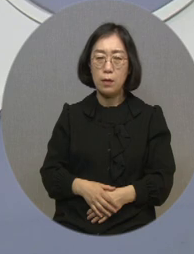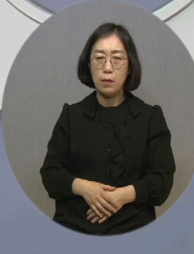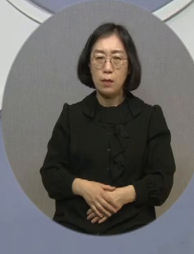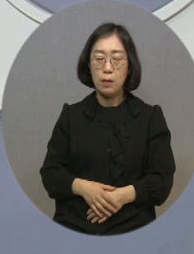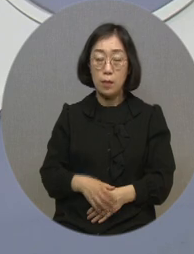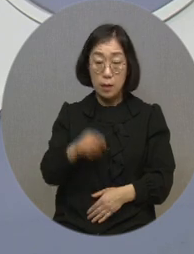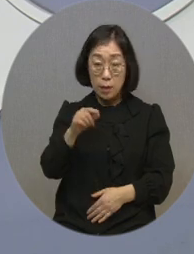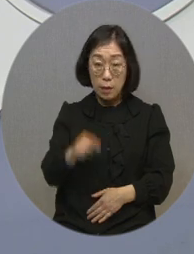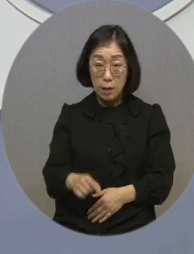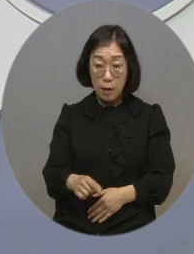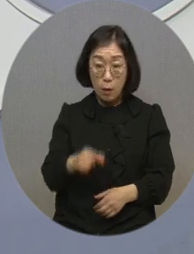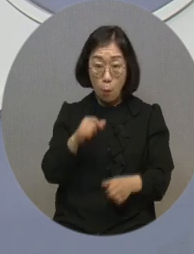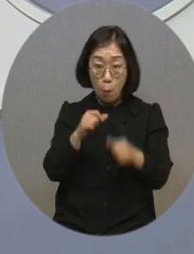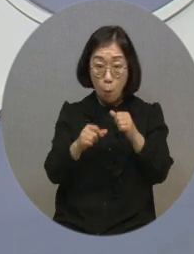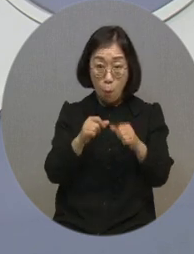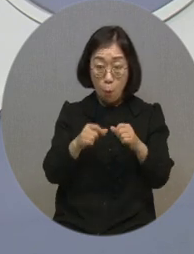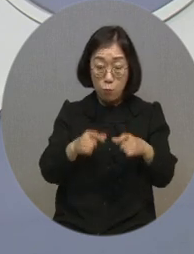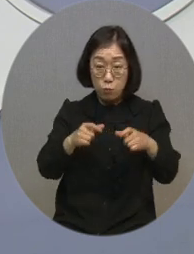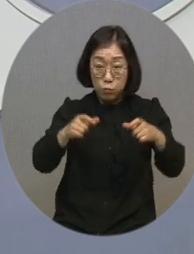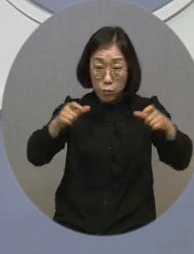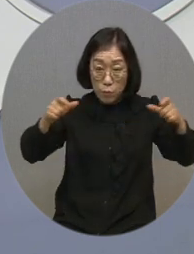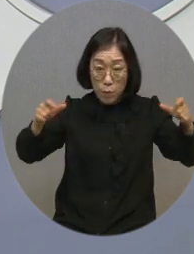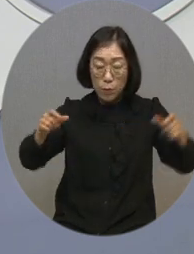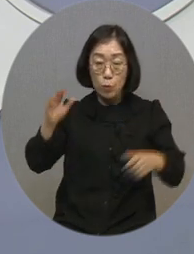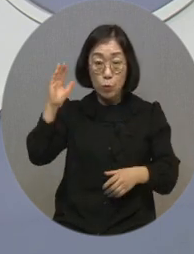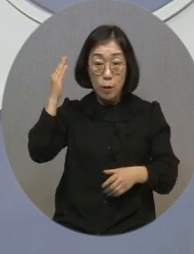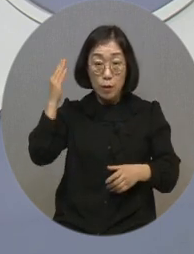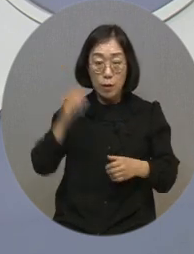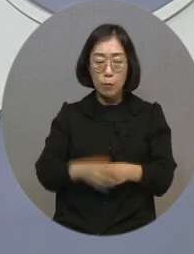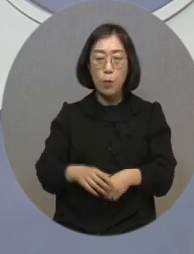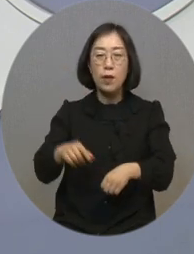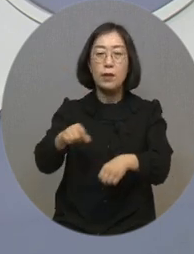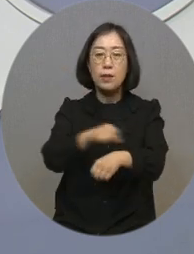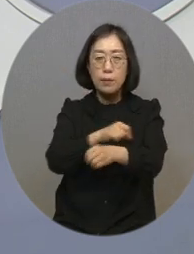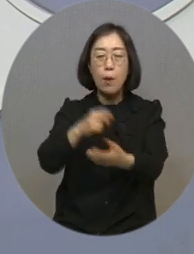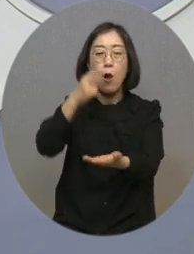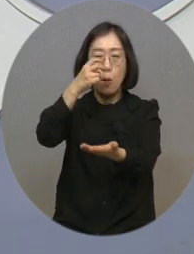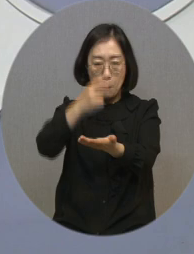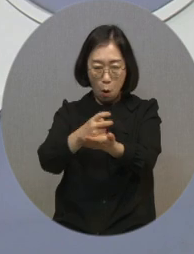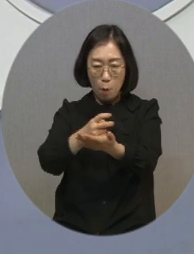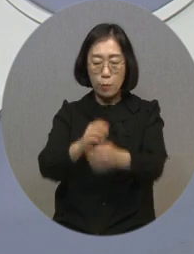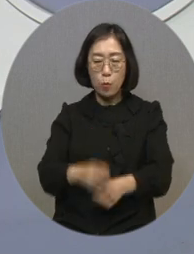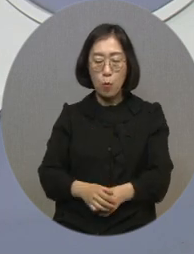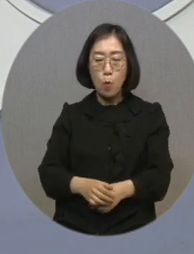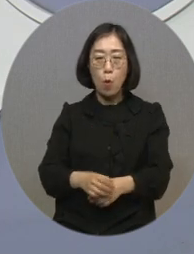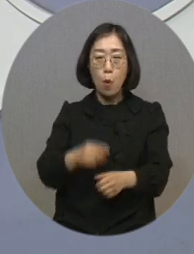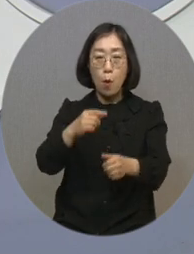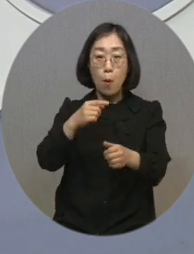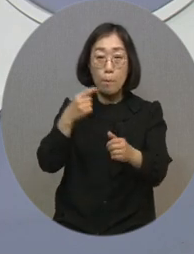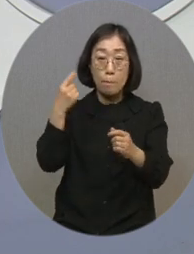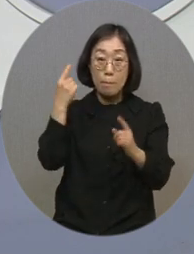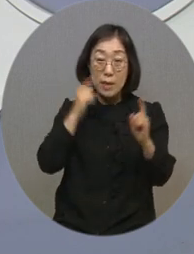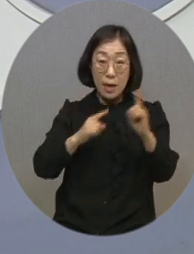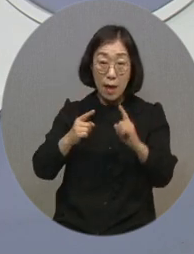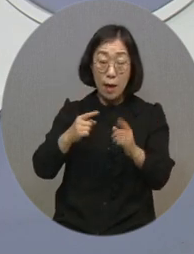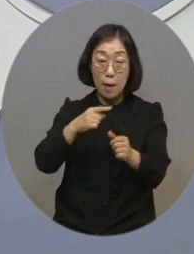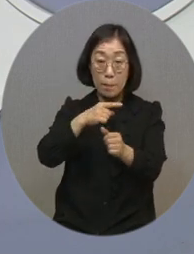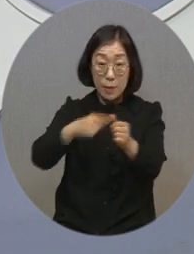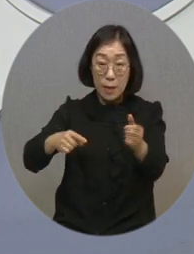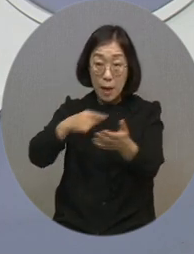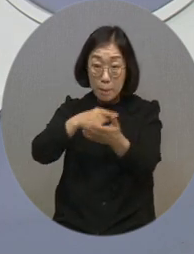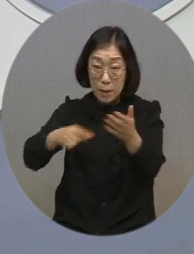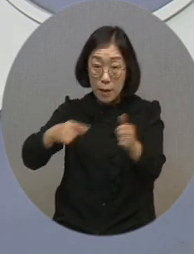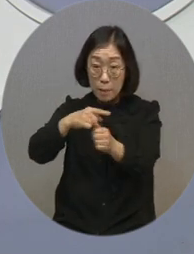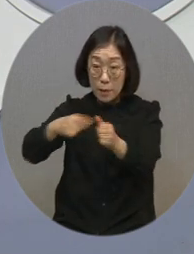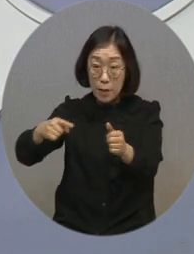돼서 최근에 제가 언론에서 봤는데 그 특별법이라든지 그런 각종 그 피해자들을 위한 대책들이 조금 더